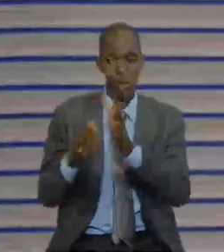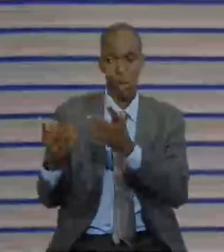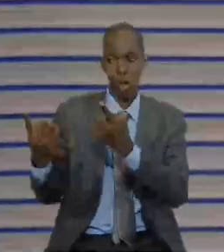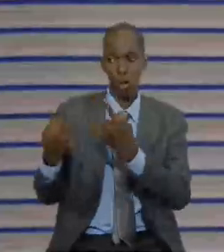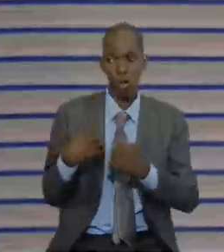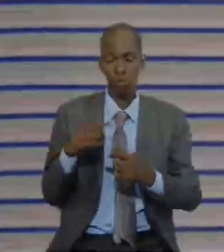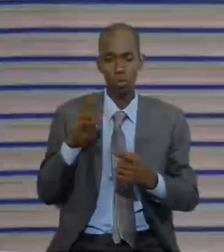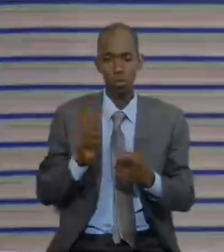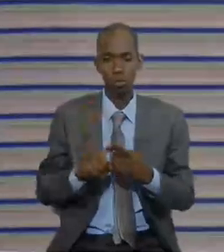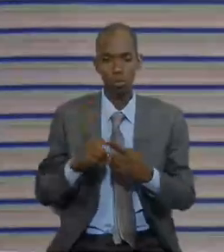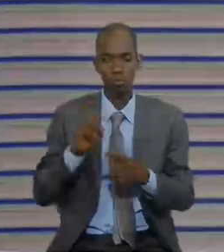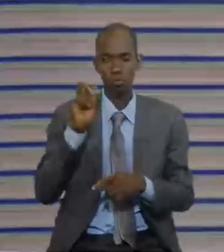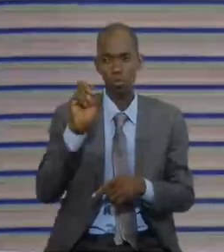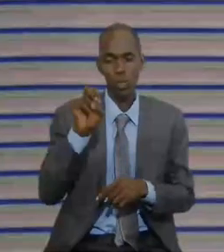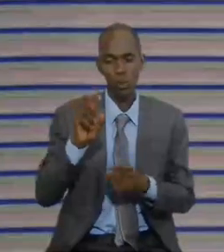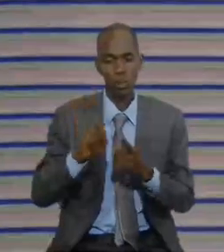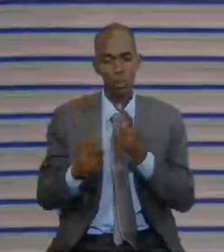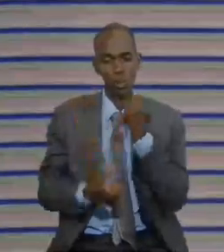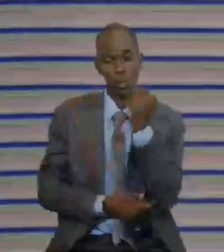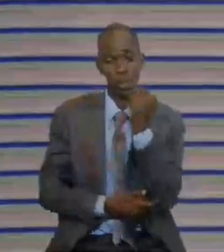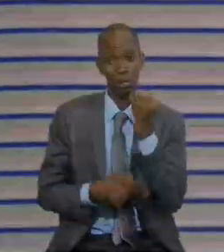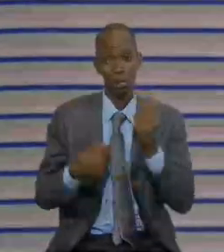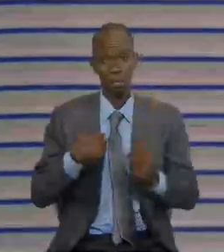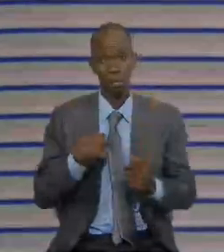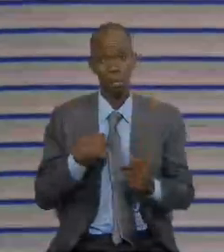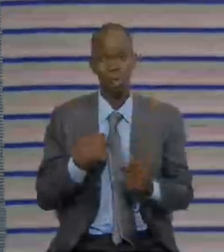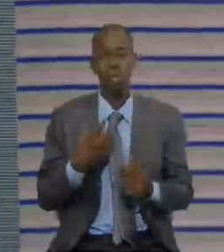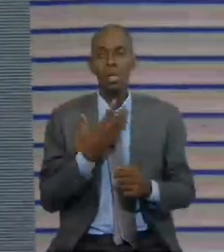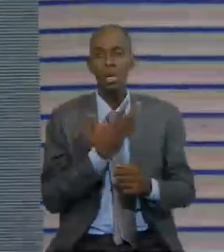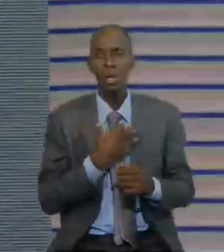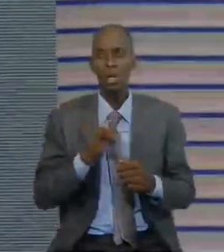que le tentateur vient de frapper à ma porte